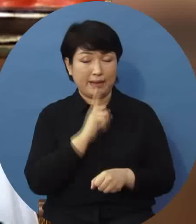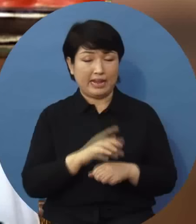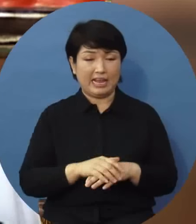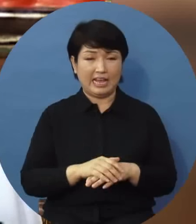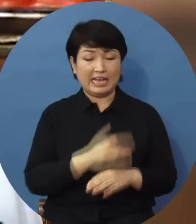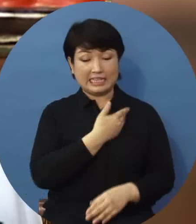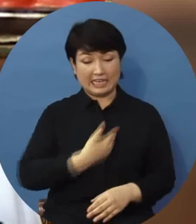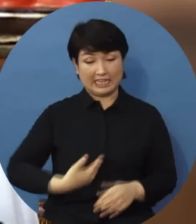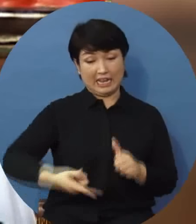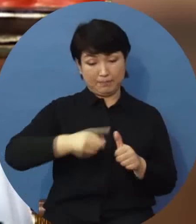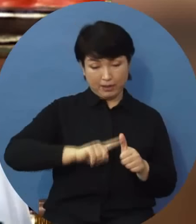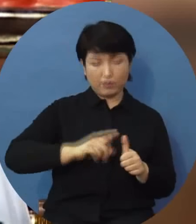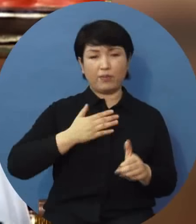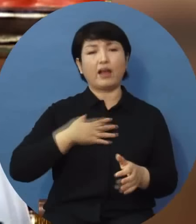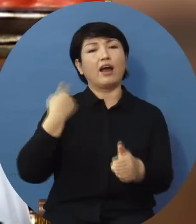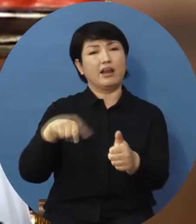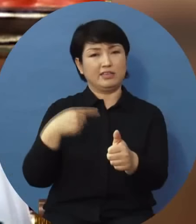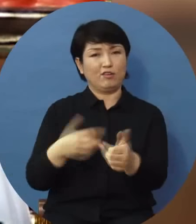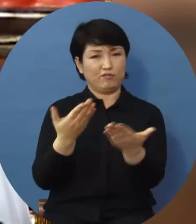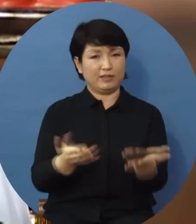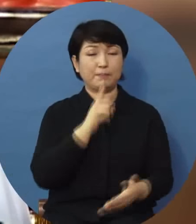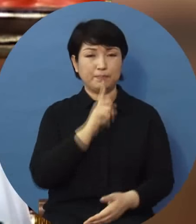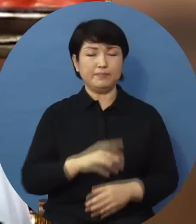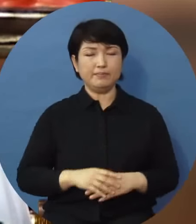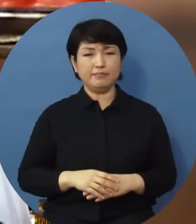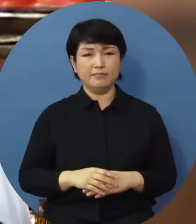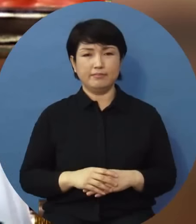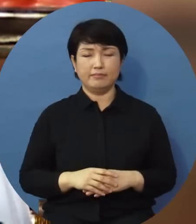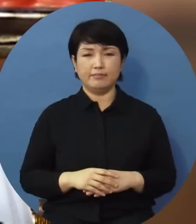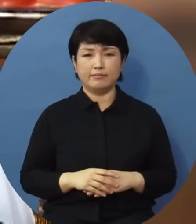제자를 받고 가르친다 이 말이야.